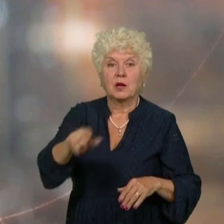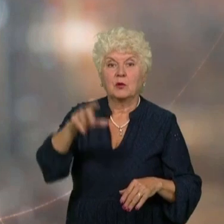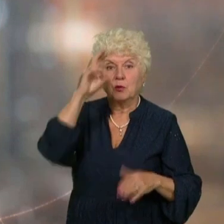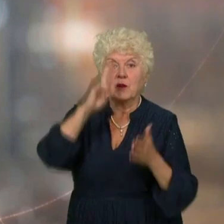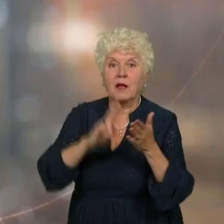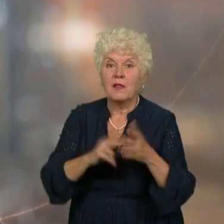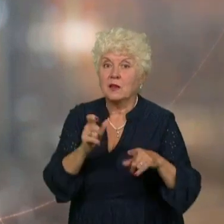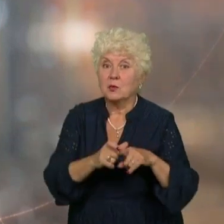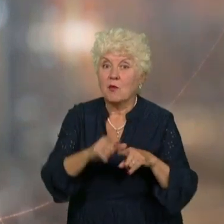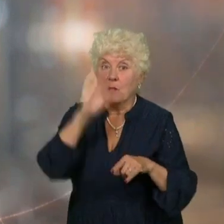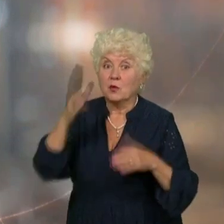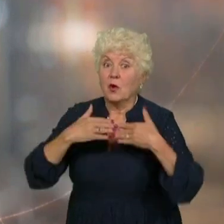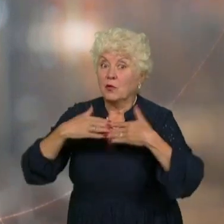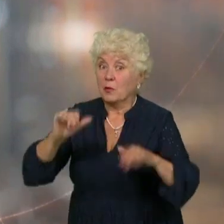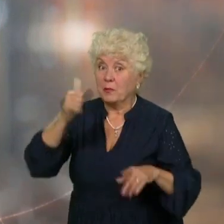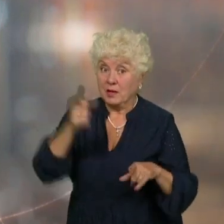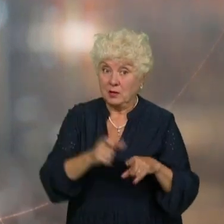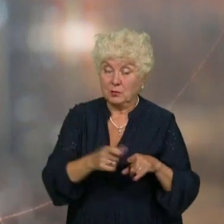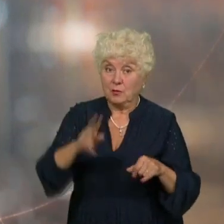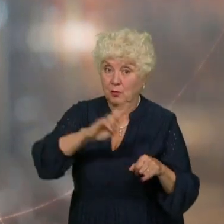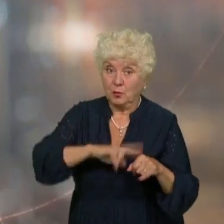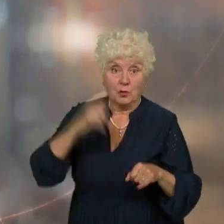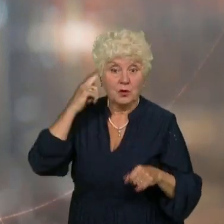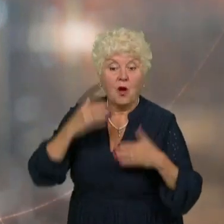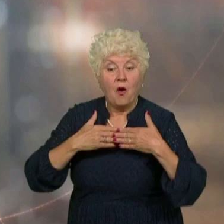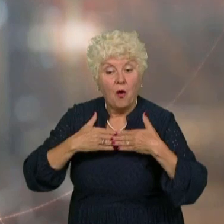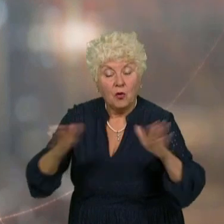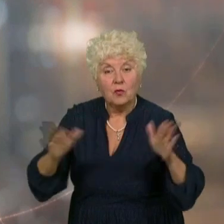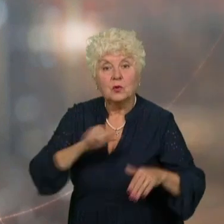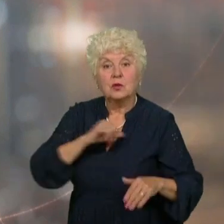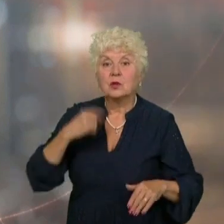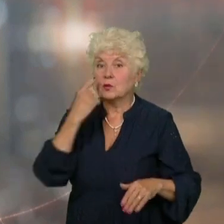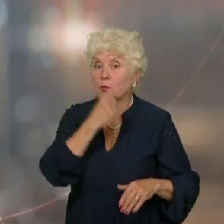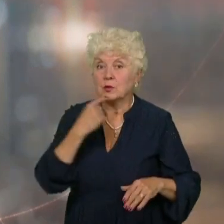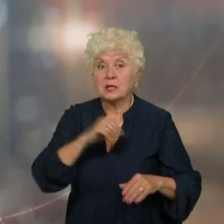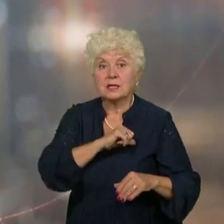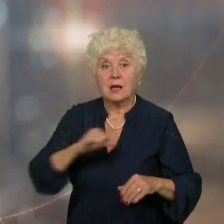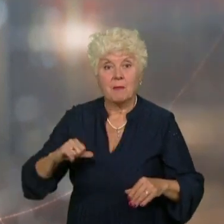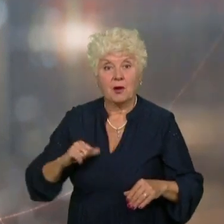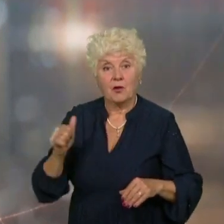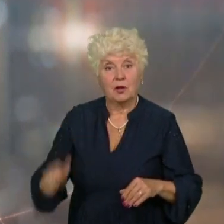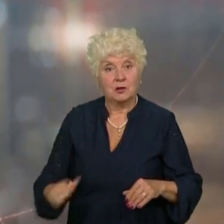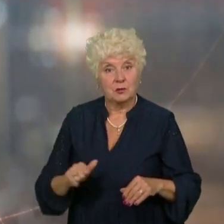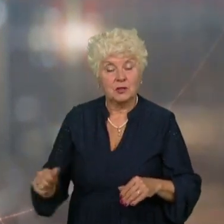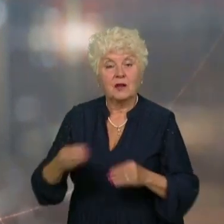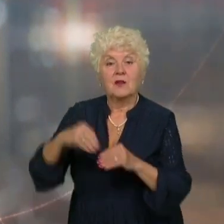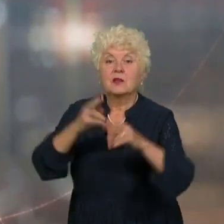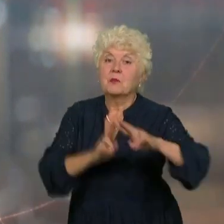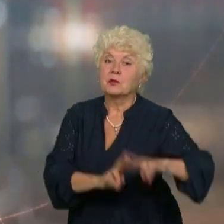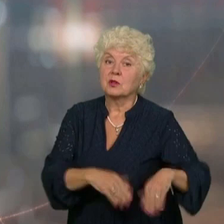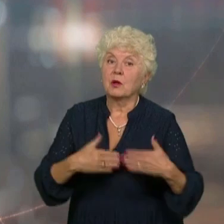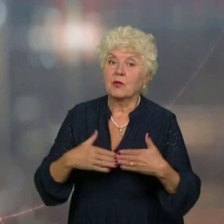boże otworzył go i pierwsze słowo które usłyszał To otwórz się z ust samego Chrystusa więc pozostał